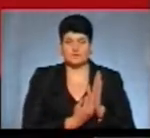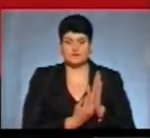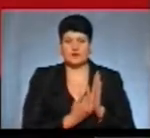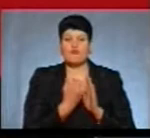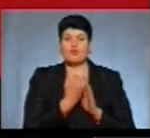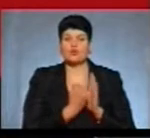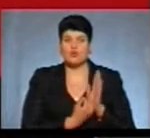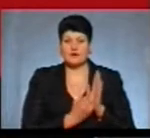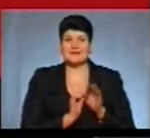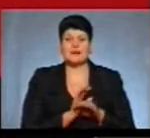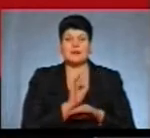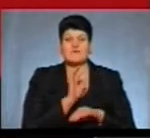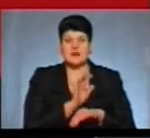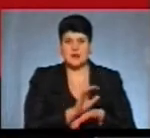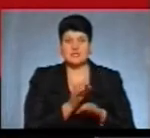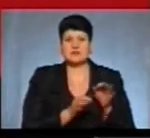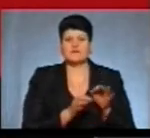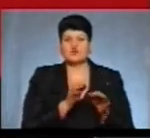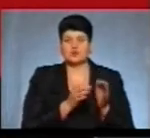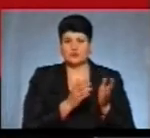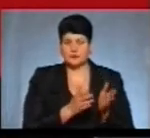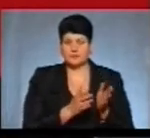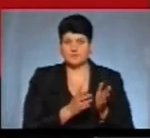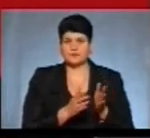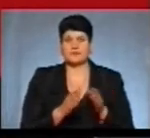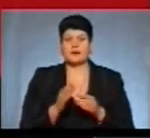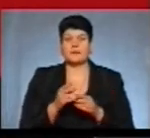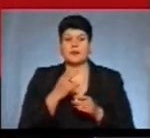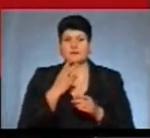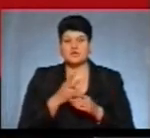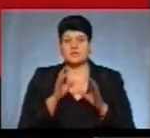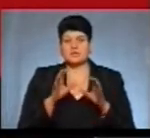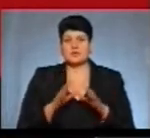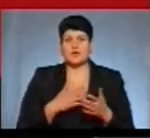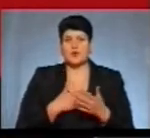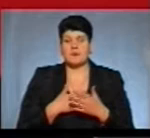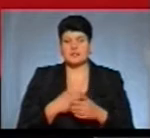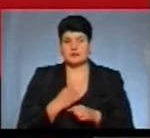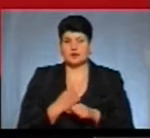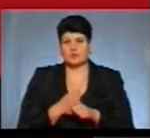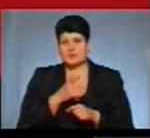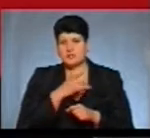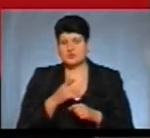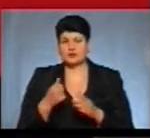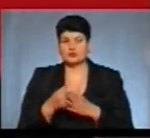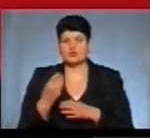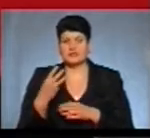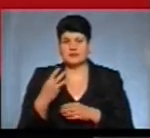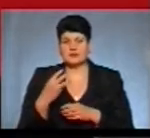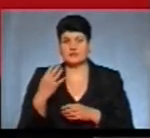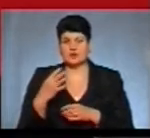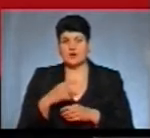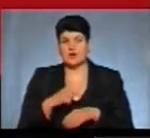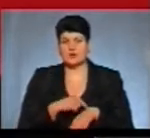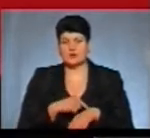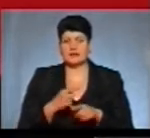Протокол направляється в суд. Санкція статті передбачає громадські роботи на строк від 30 до 40 годин